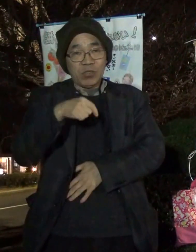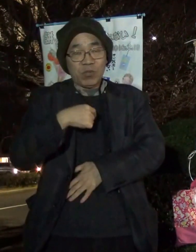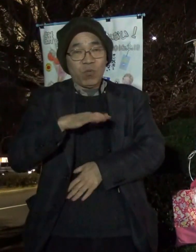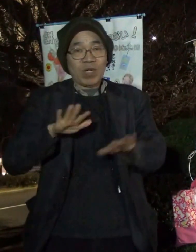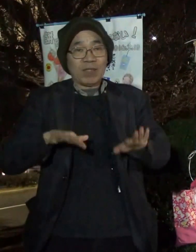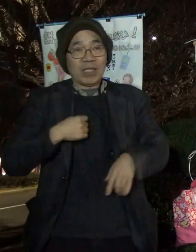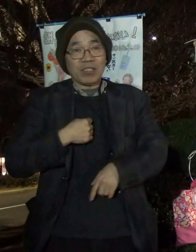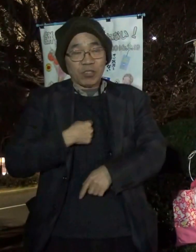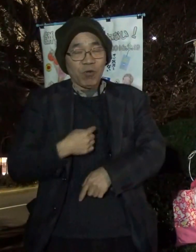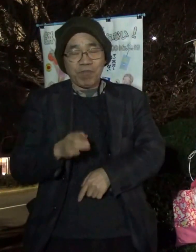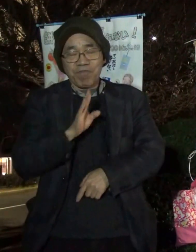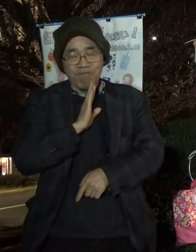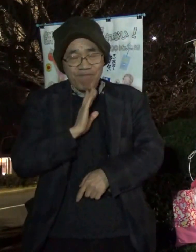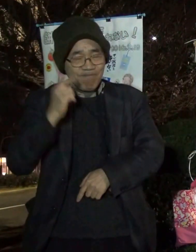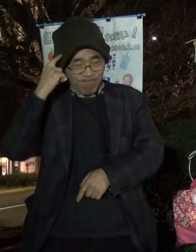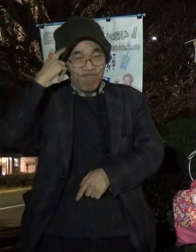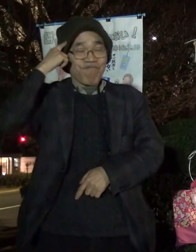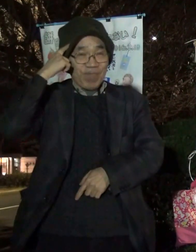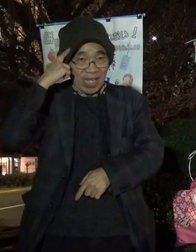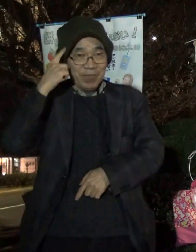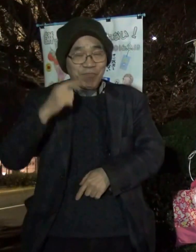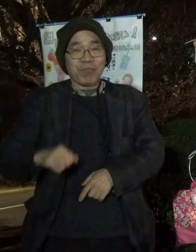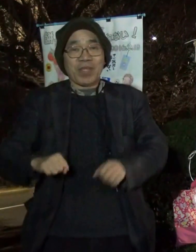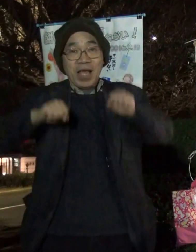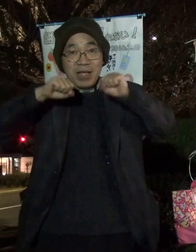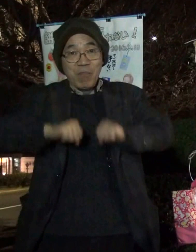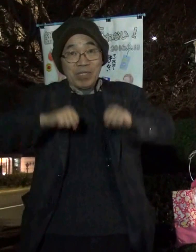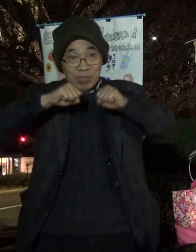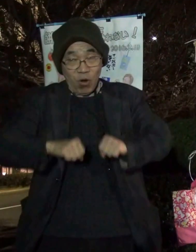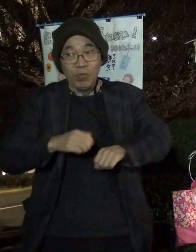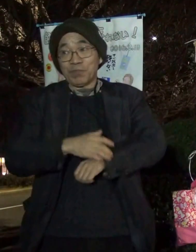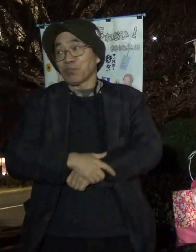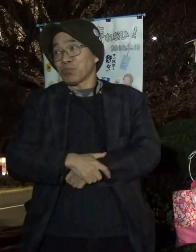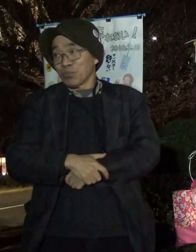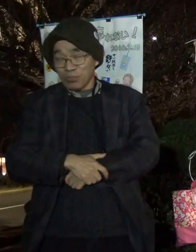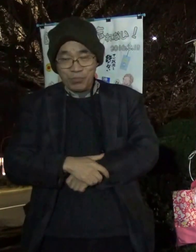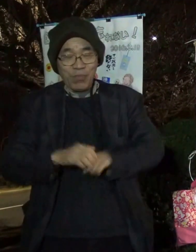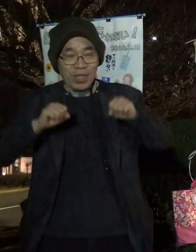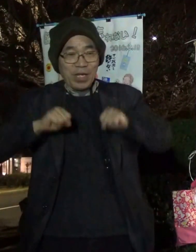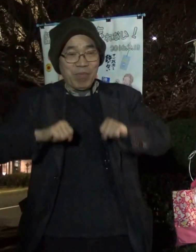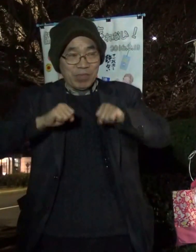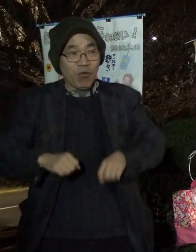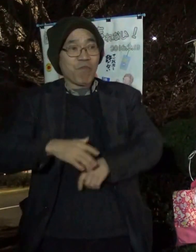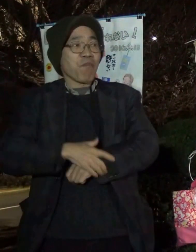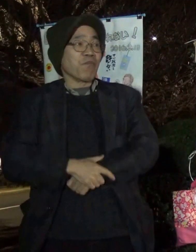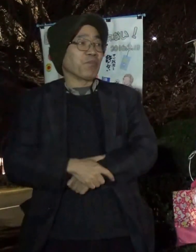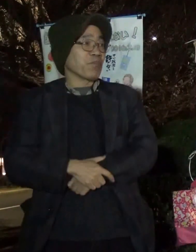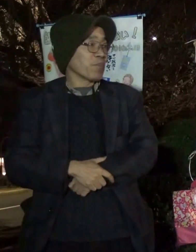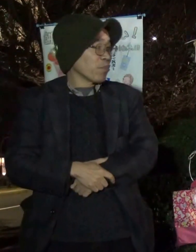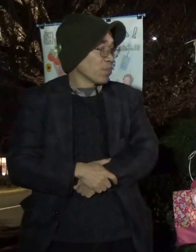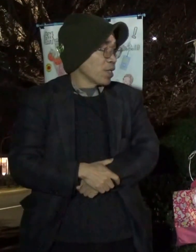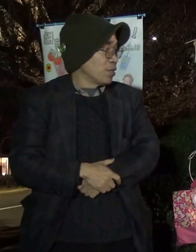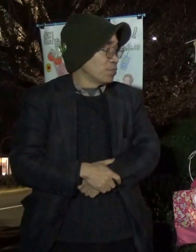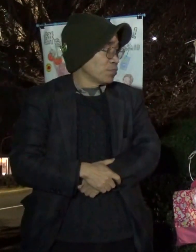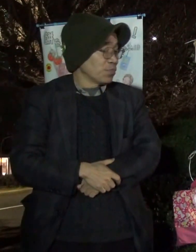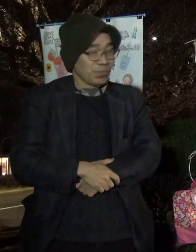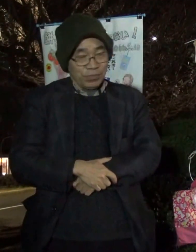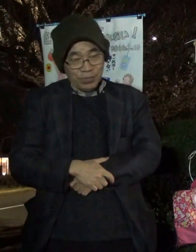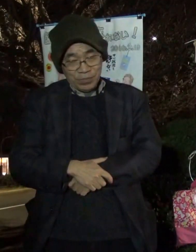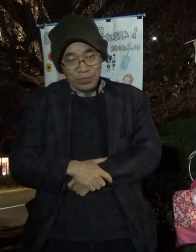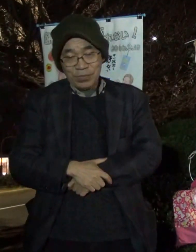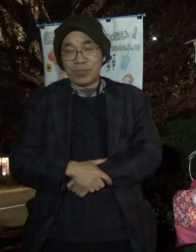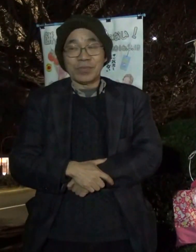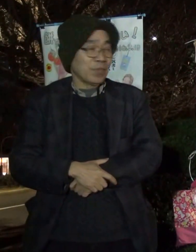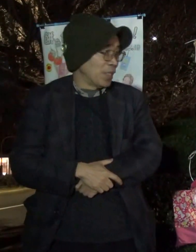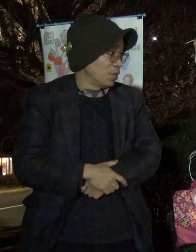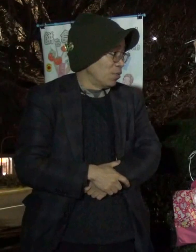当に実感できて、頑張りましょうね、頑張りましょう。はい、ちょ